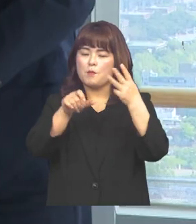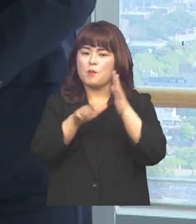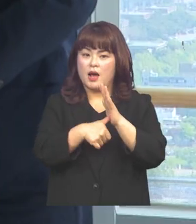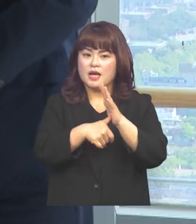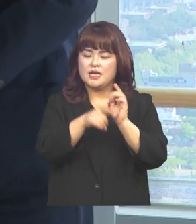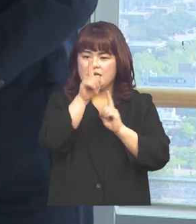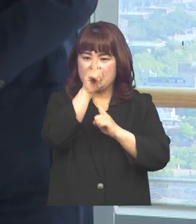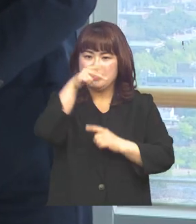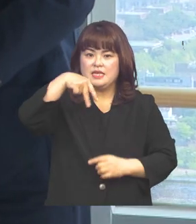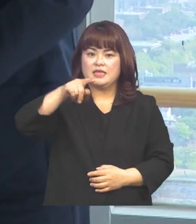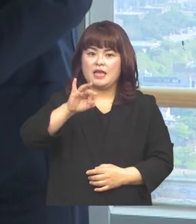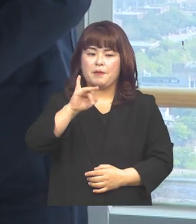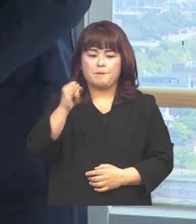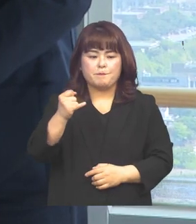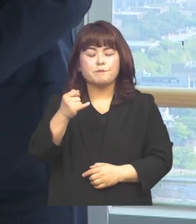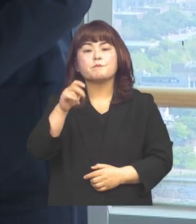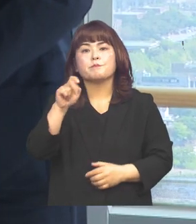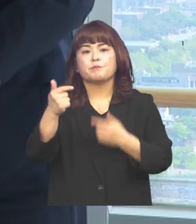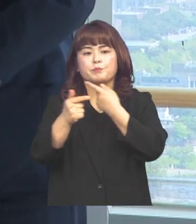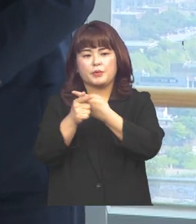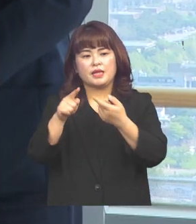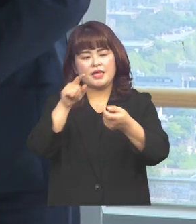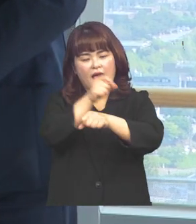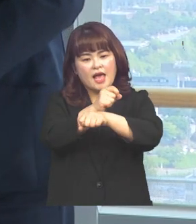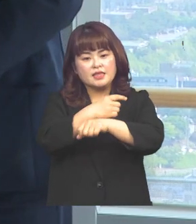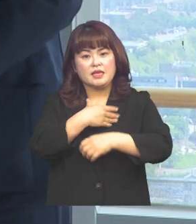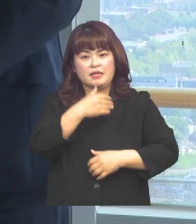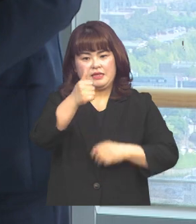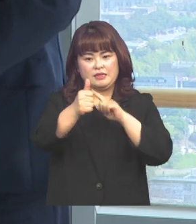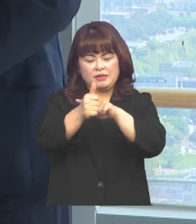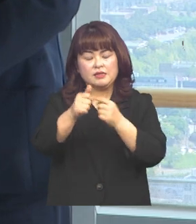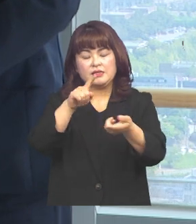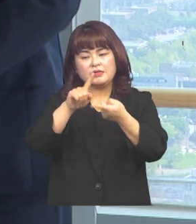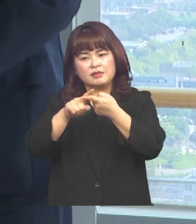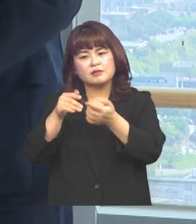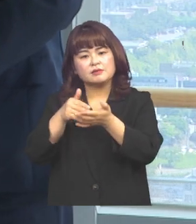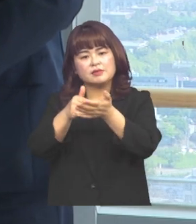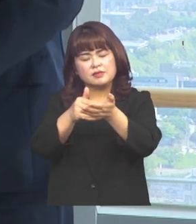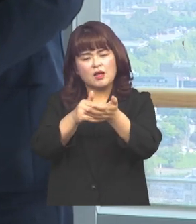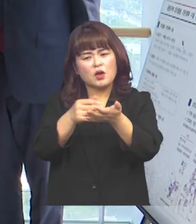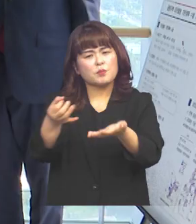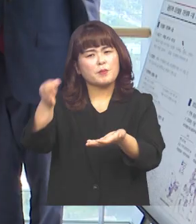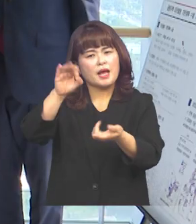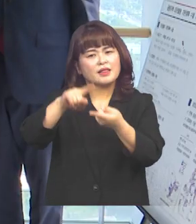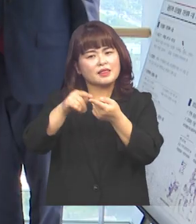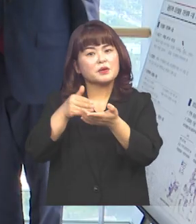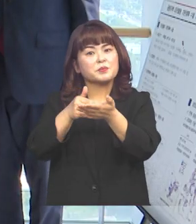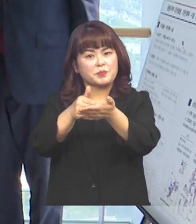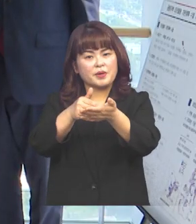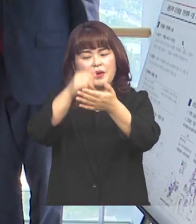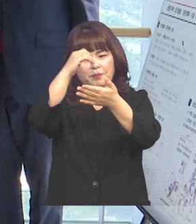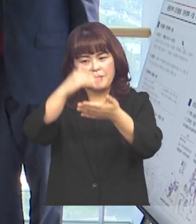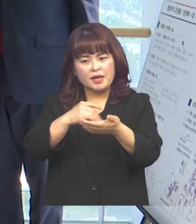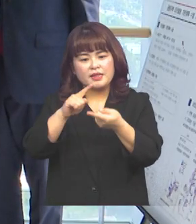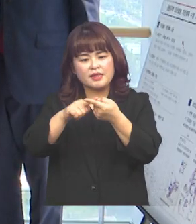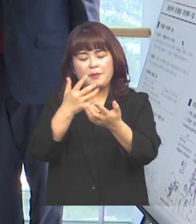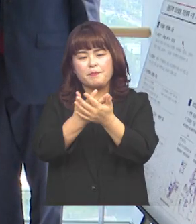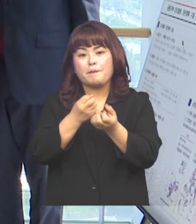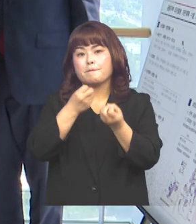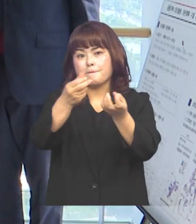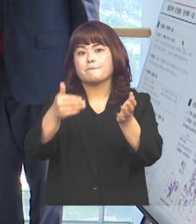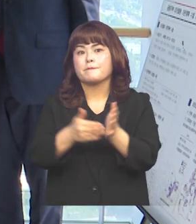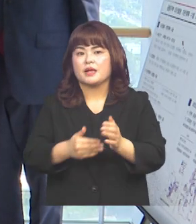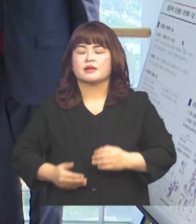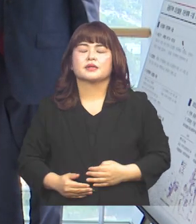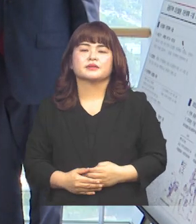3월 이상민 행정안전부 장관에게도 용인특례시의 기준 인력과 기준 인건비 상향 조정을 요청하는 서한문을